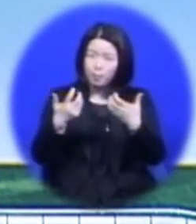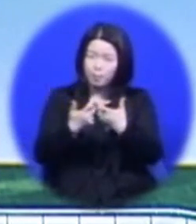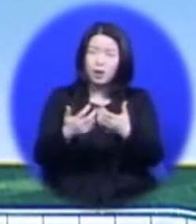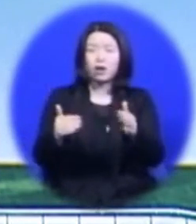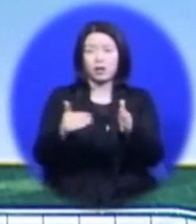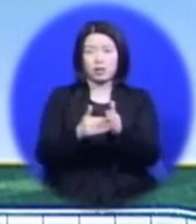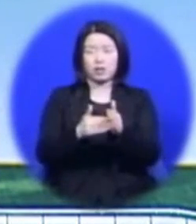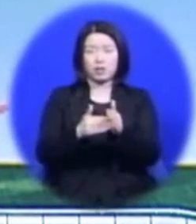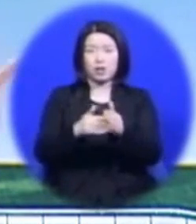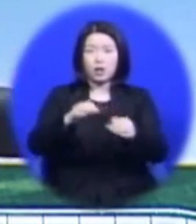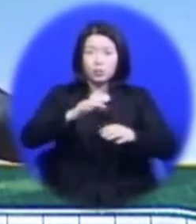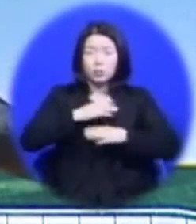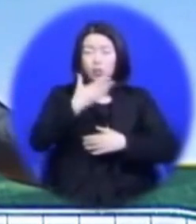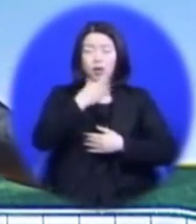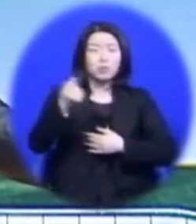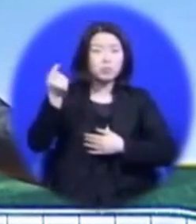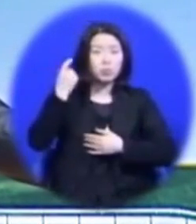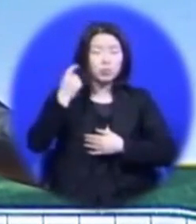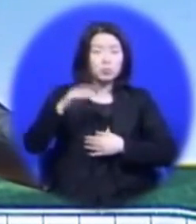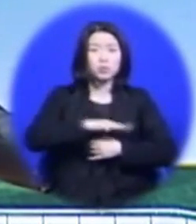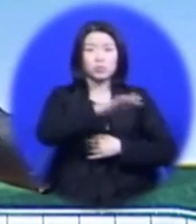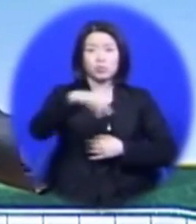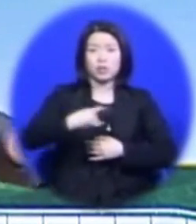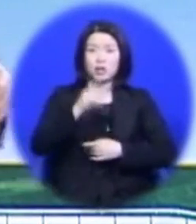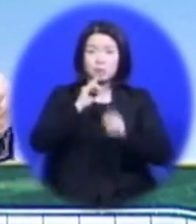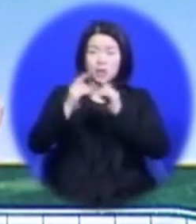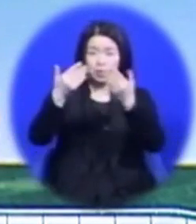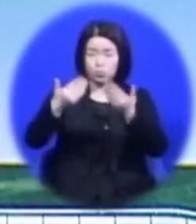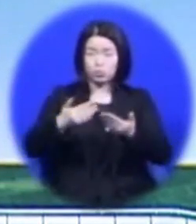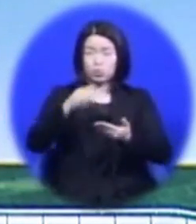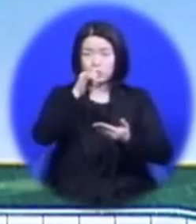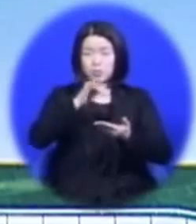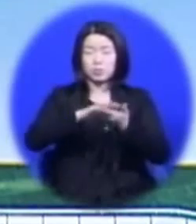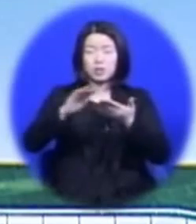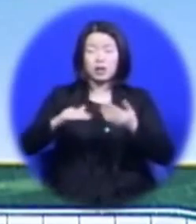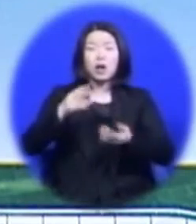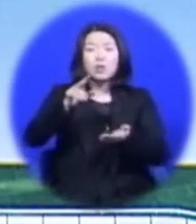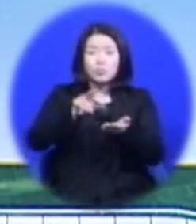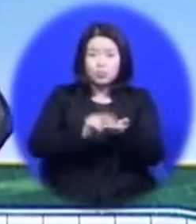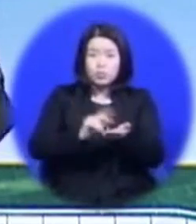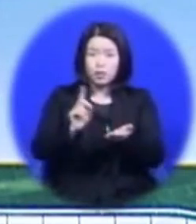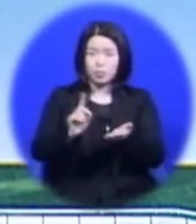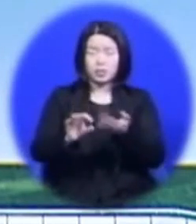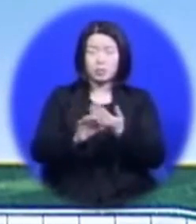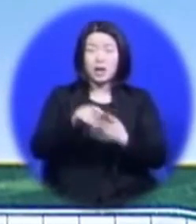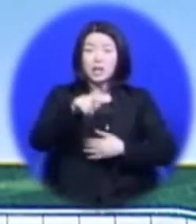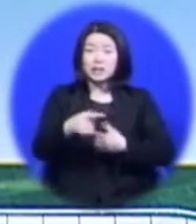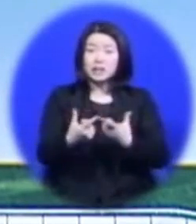놀라운 복음을 우리에게 말씀하고 계십니다. 문제는 그런 은혜의 선물을